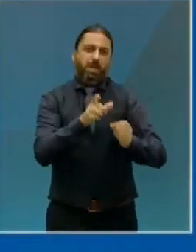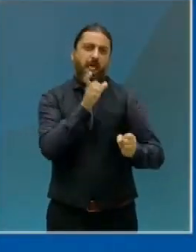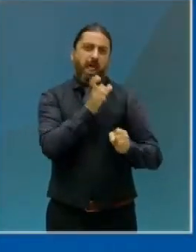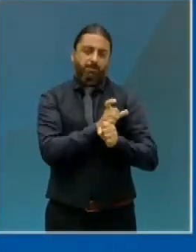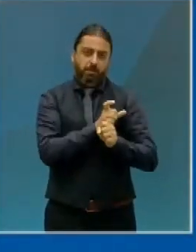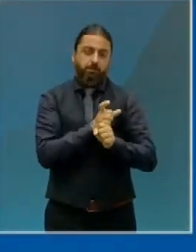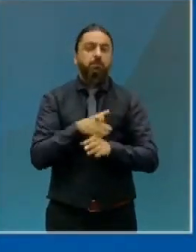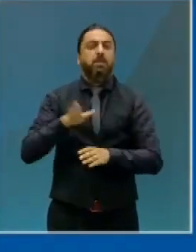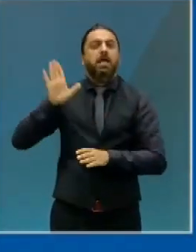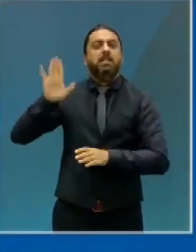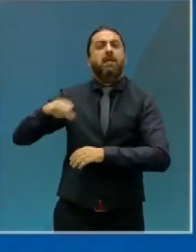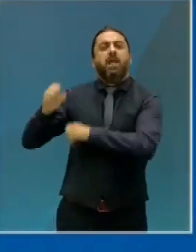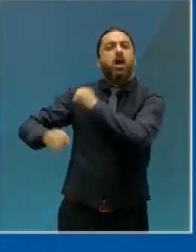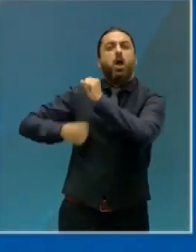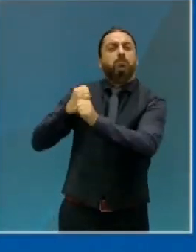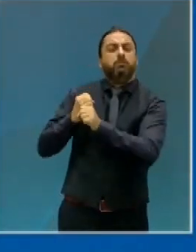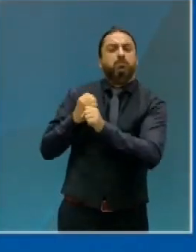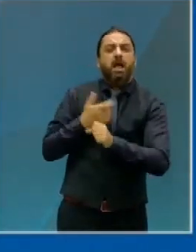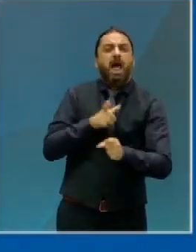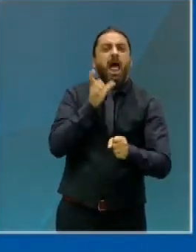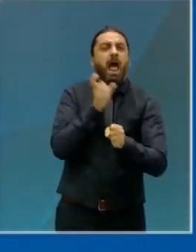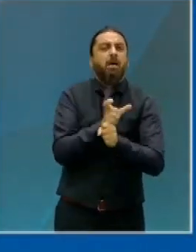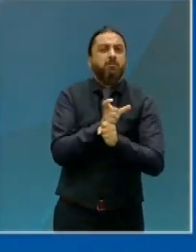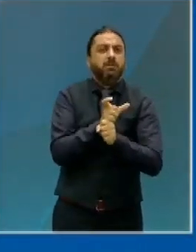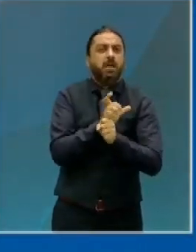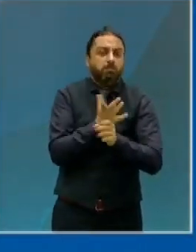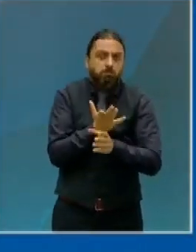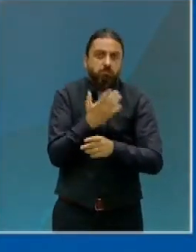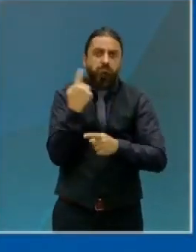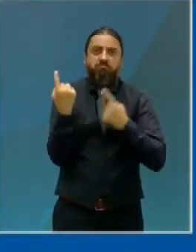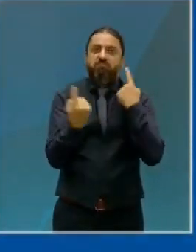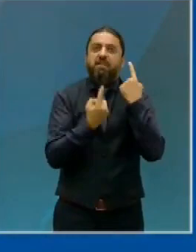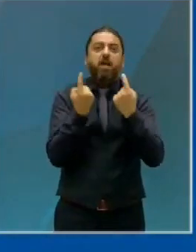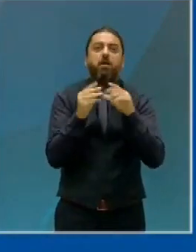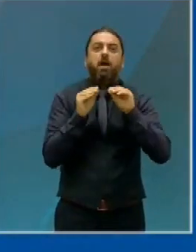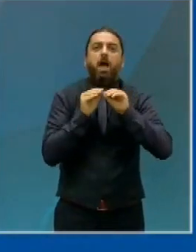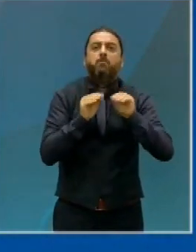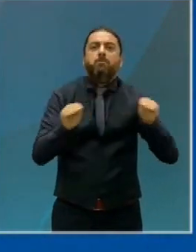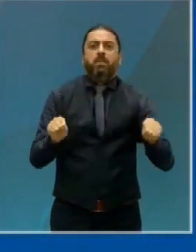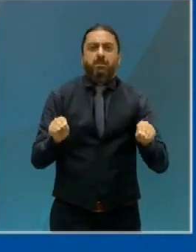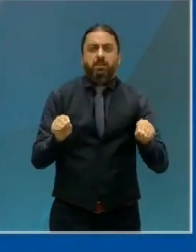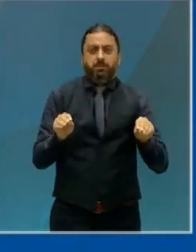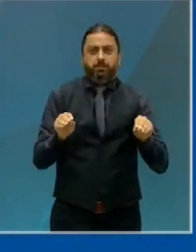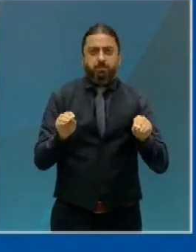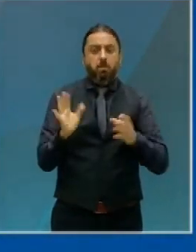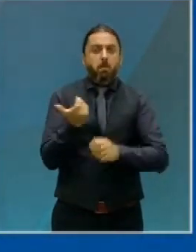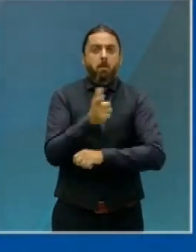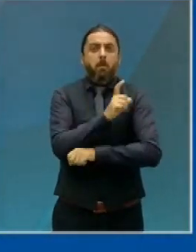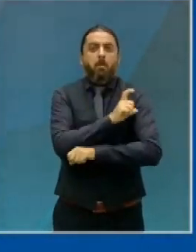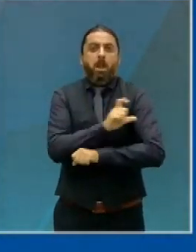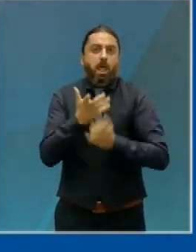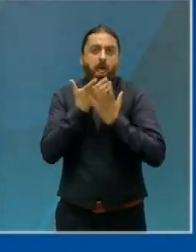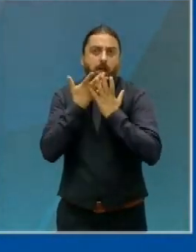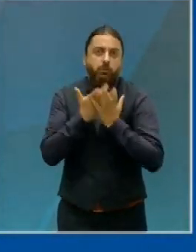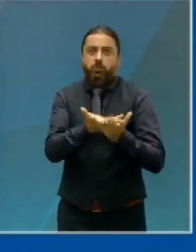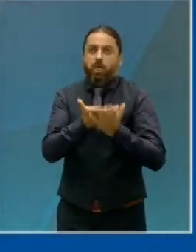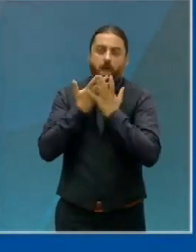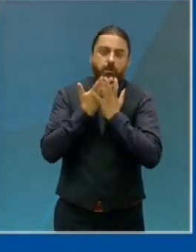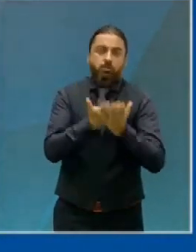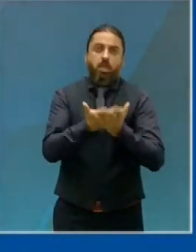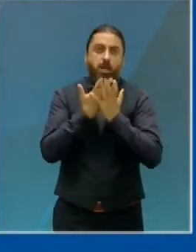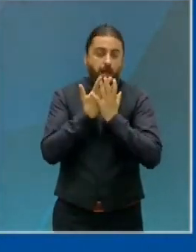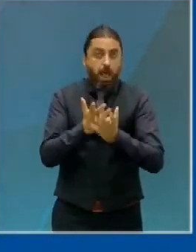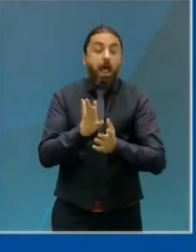Όλα τα τελευταία χρόνια ο τομέας της άμυνας γνώρισε συνθήκες από επένδυσης, ύστερα από μια περίοδο πολύ έξοδο και όχι